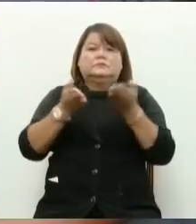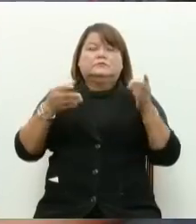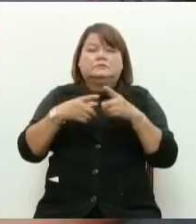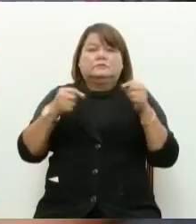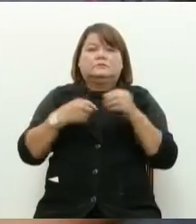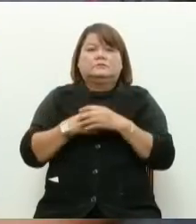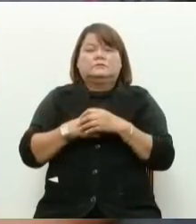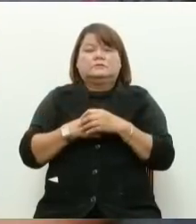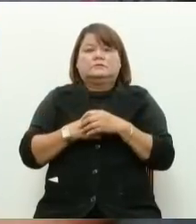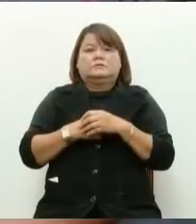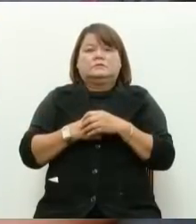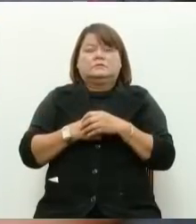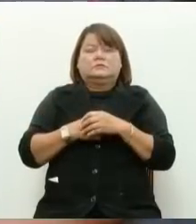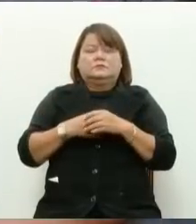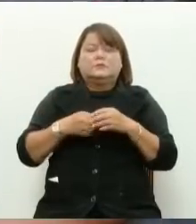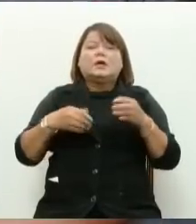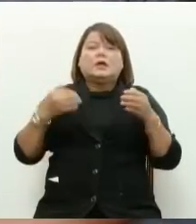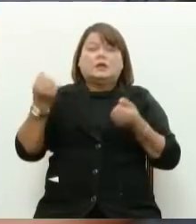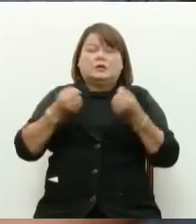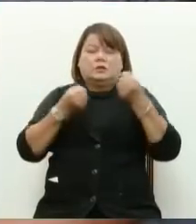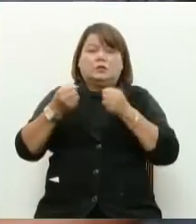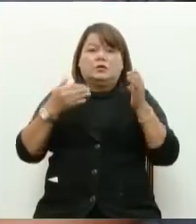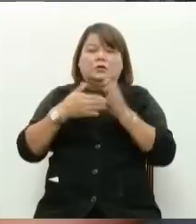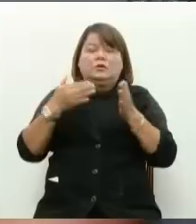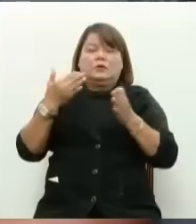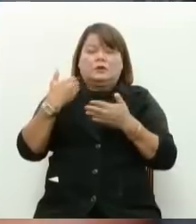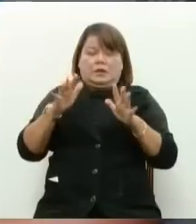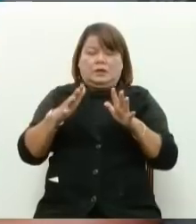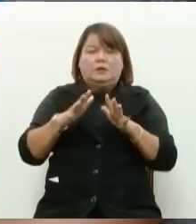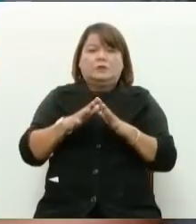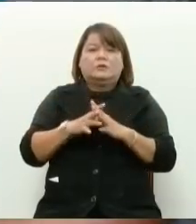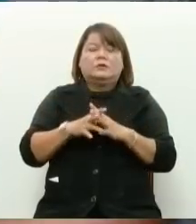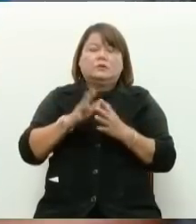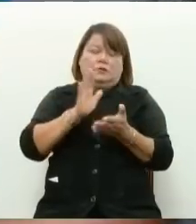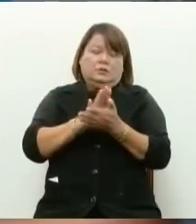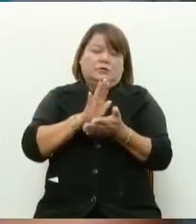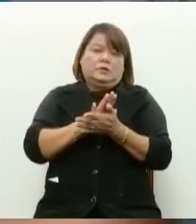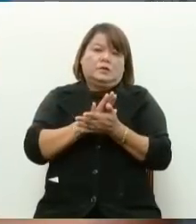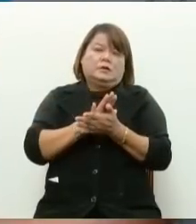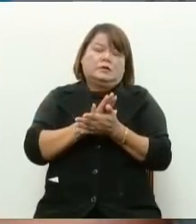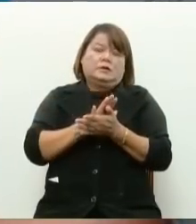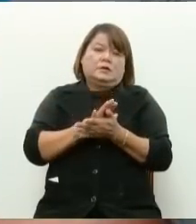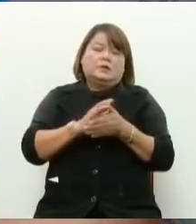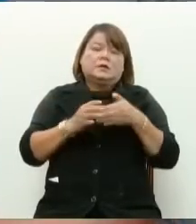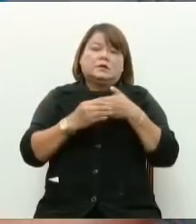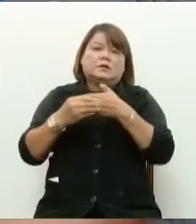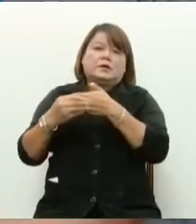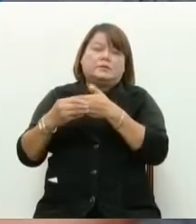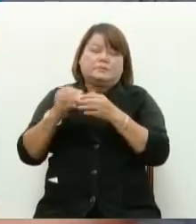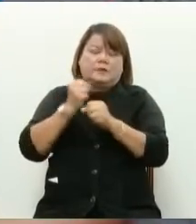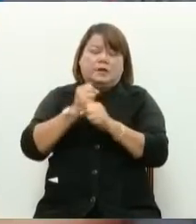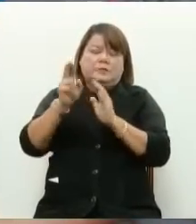ของหลังจากเกิดเหตุนะครับของเด็กชายธีรพัฒน์นะครับทางโรงเรียนก็ได้นำทำต